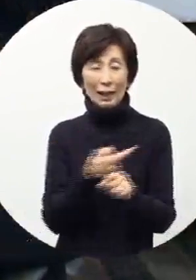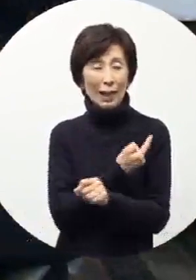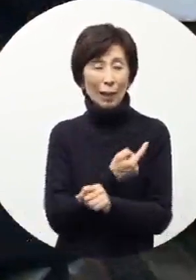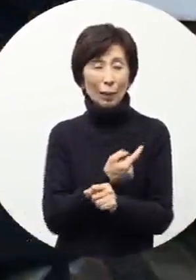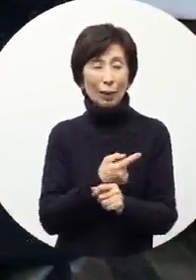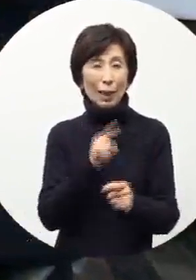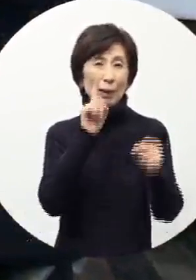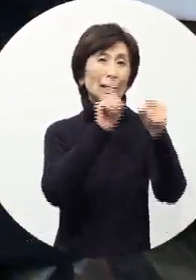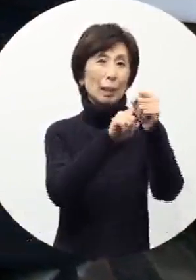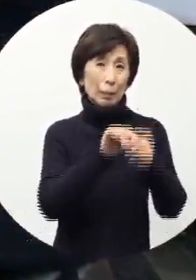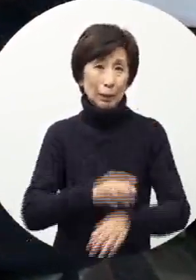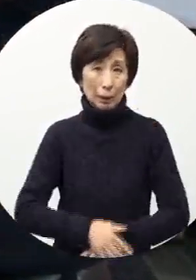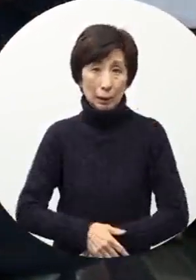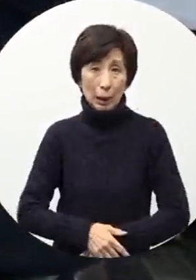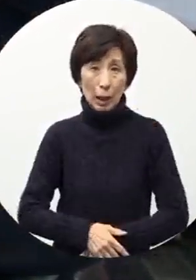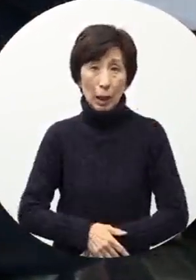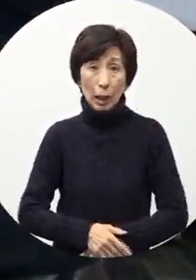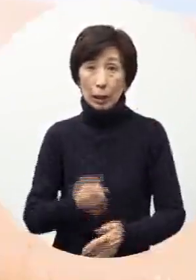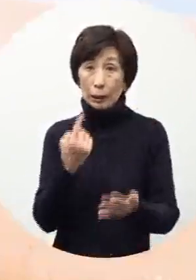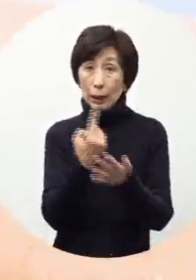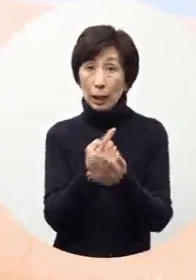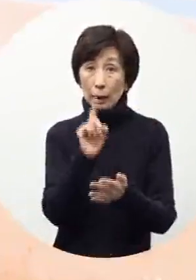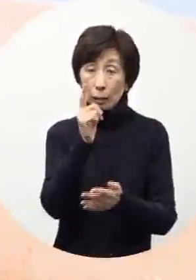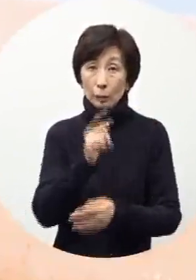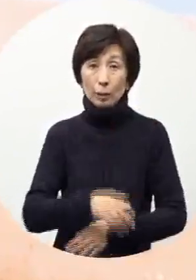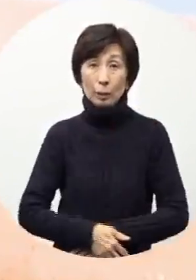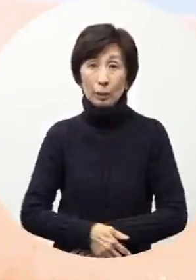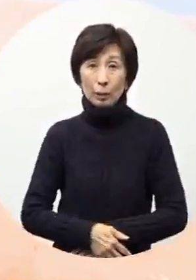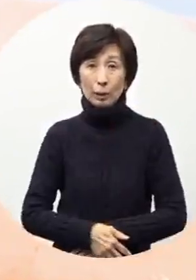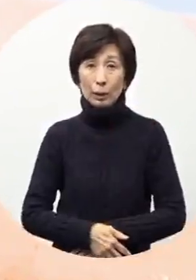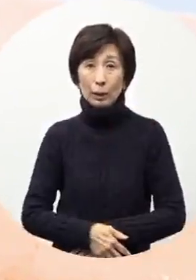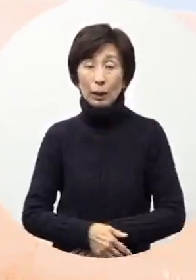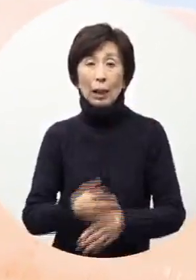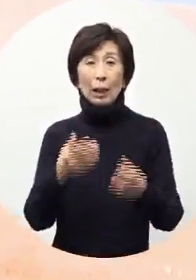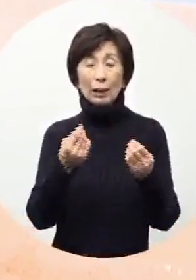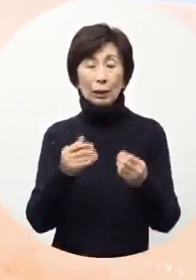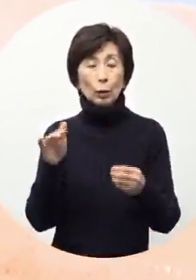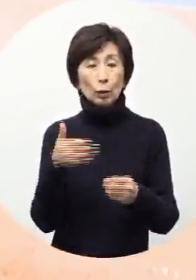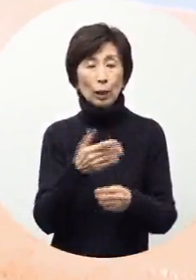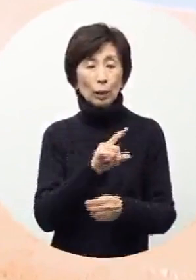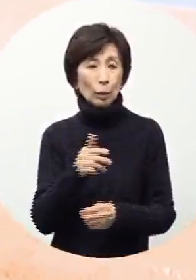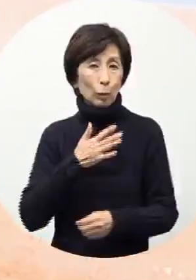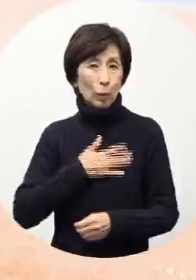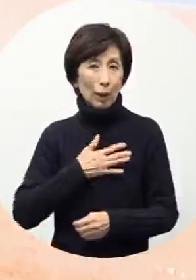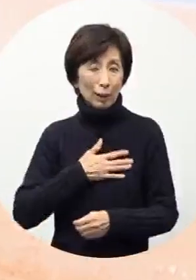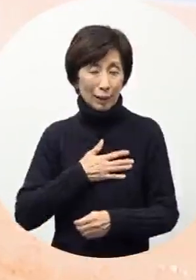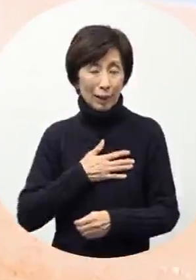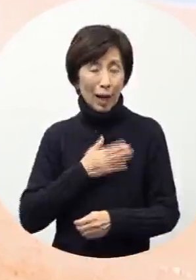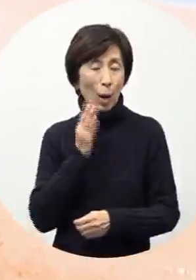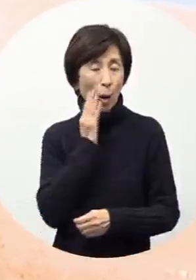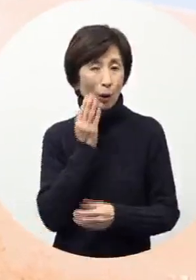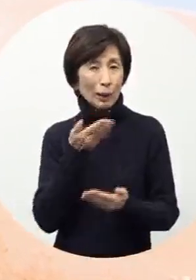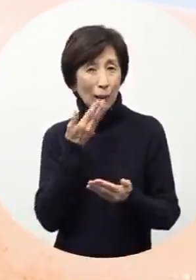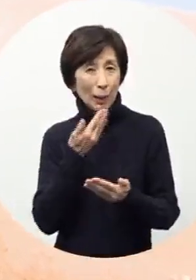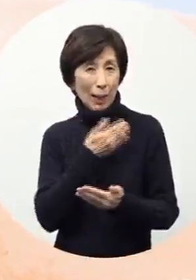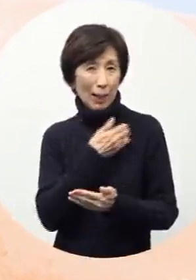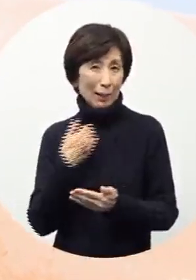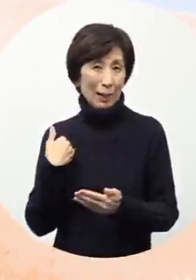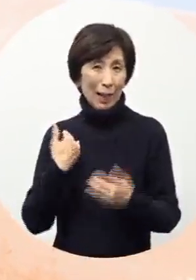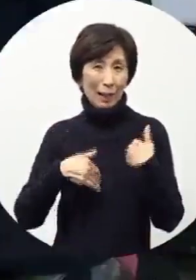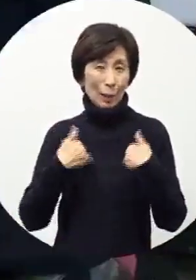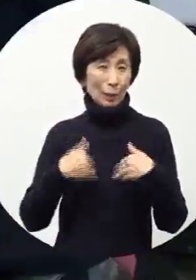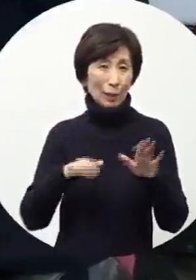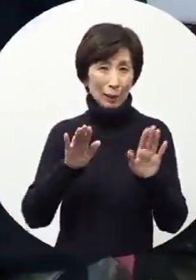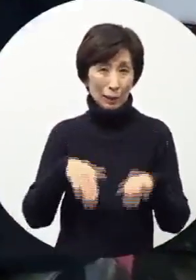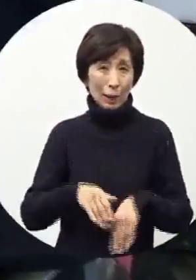実際に参加してみてどうでしたか？ ちゃんと魚のことも知れたし、美味しいものも食べれてすごい楽しかった